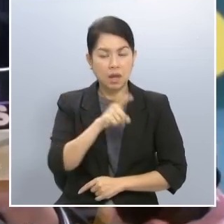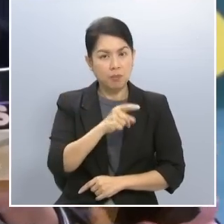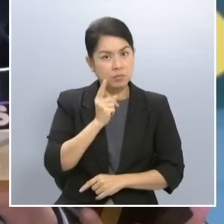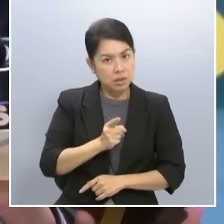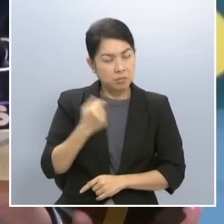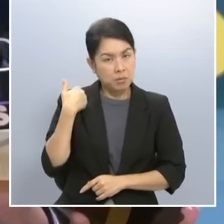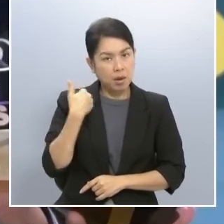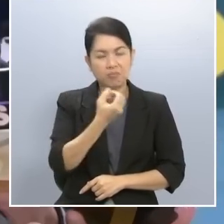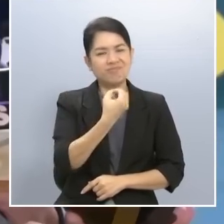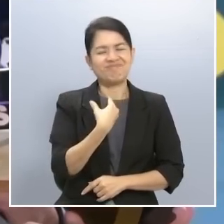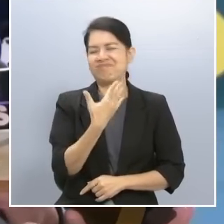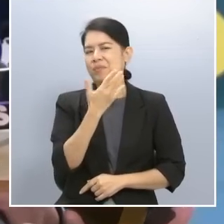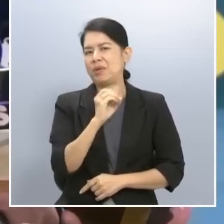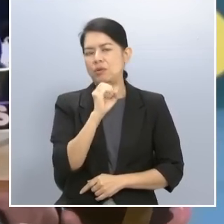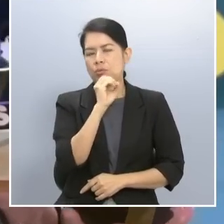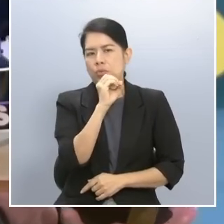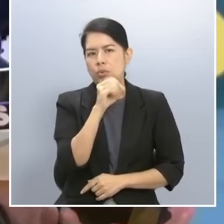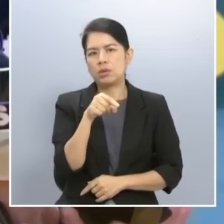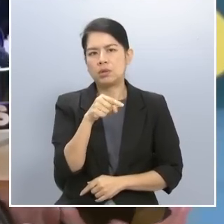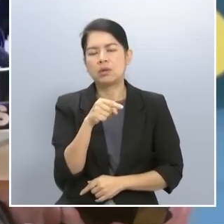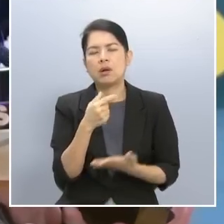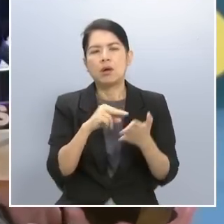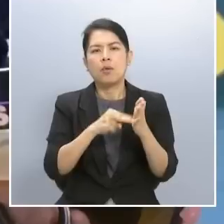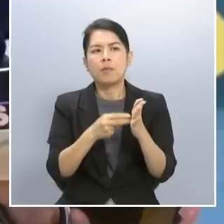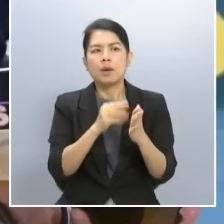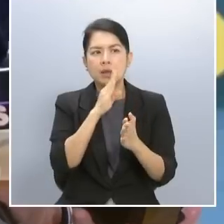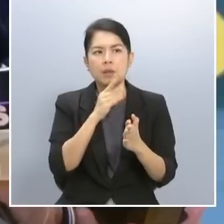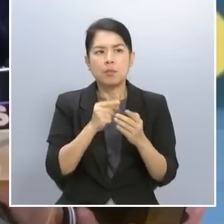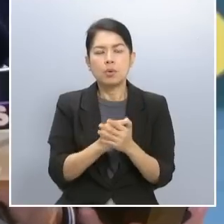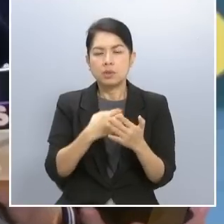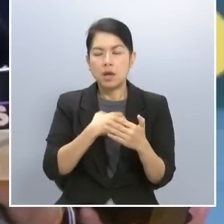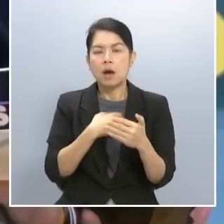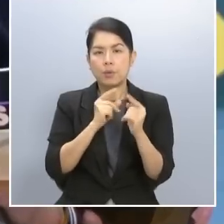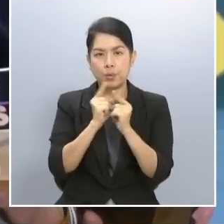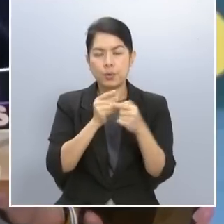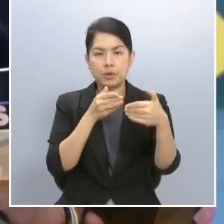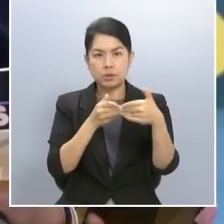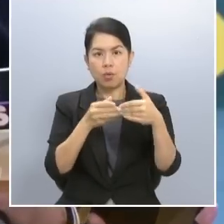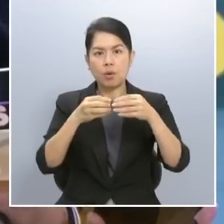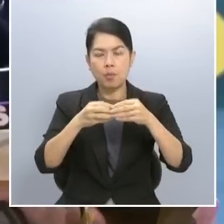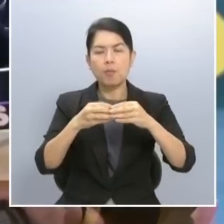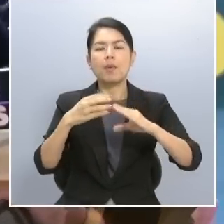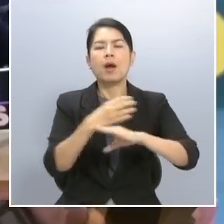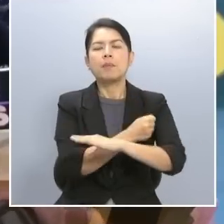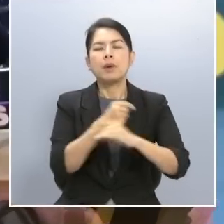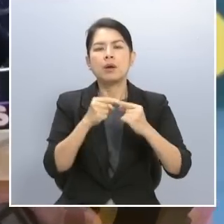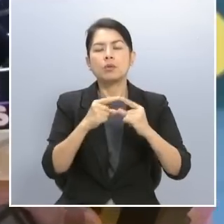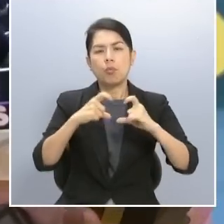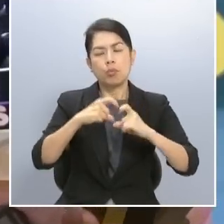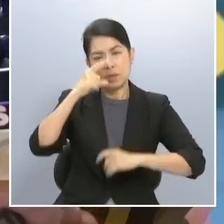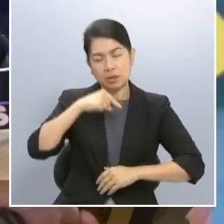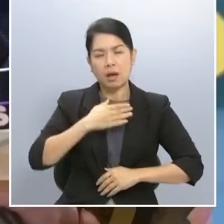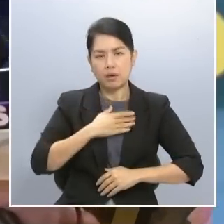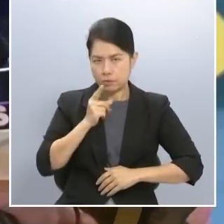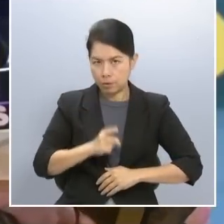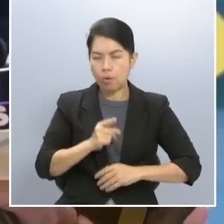นย์ติดลบจะดีลอะไรกับพรรคภูมิใจไทยดีลกับผมถ้าเข้าไปที่นู่นแสดงว่าไปผิดที่ทุกอย่างอย่างที่ผมบ